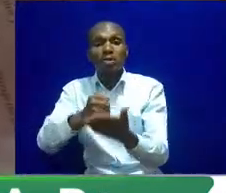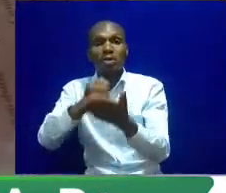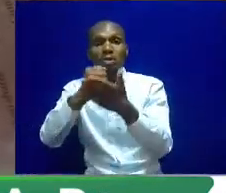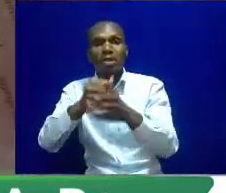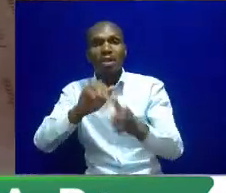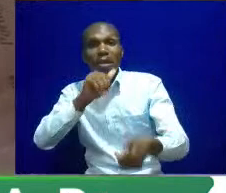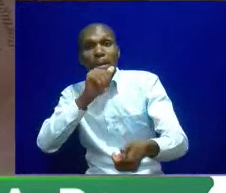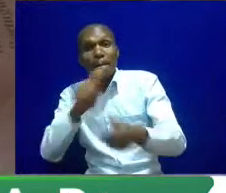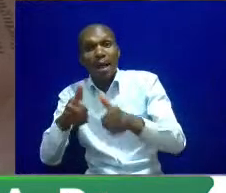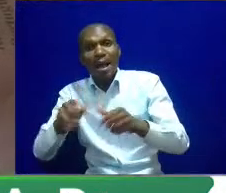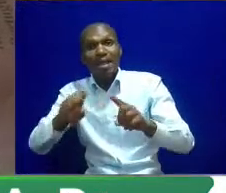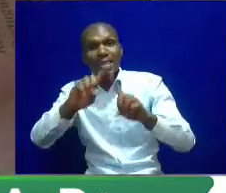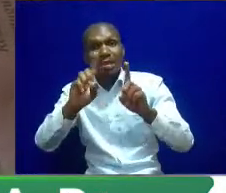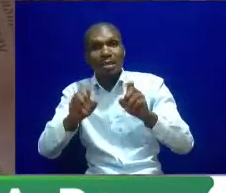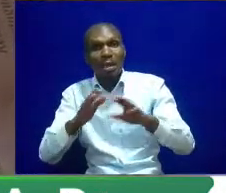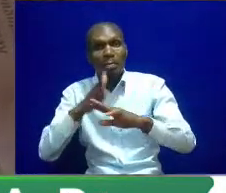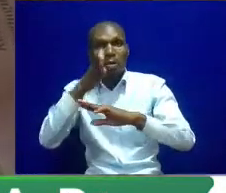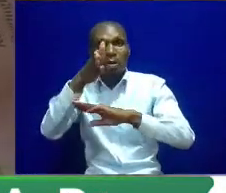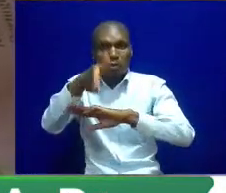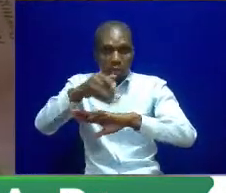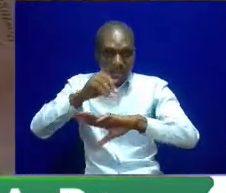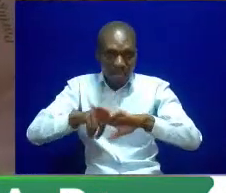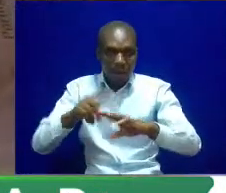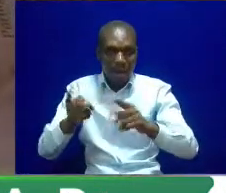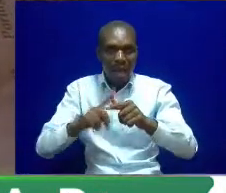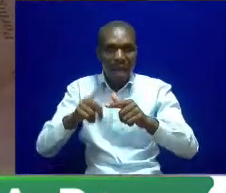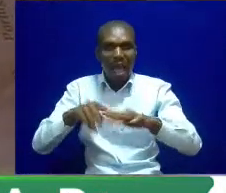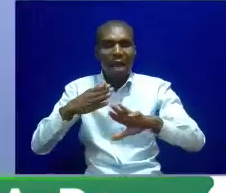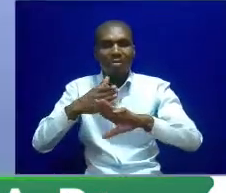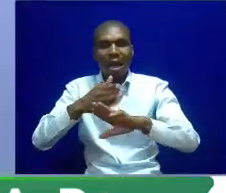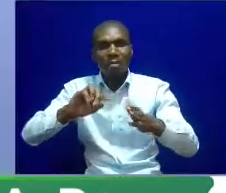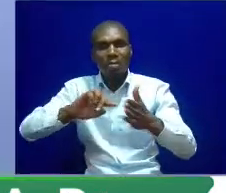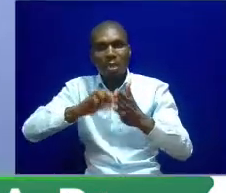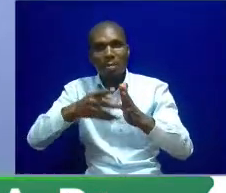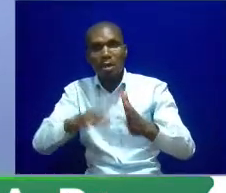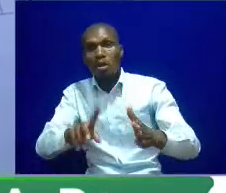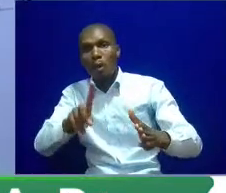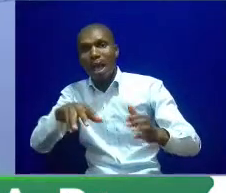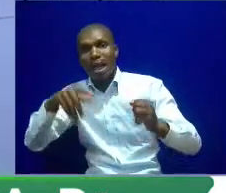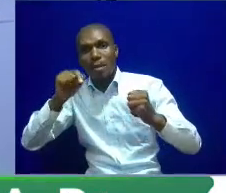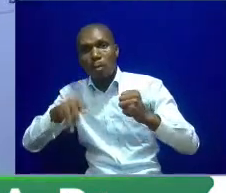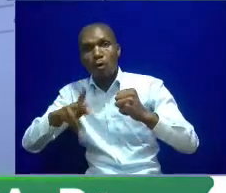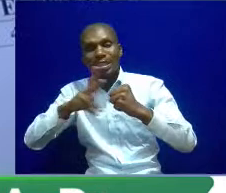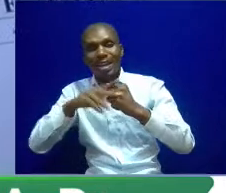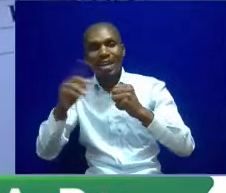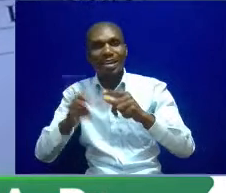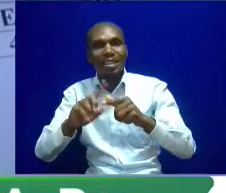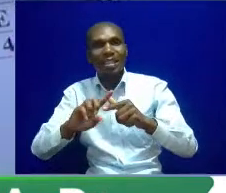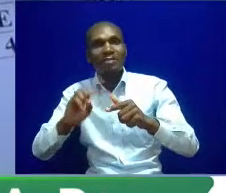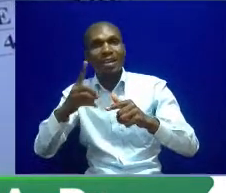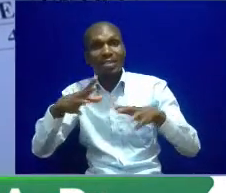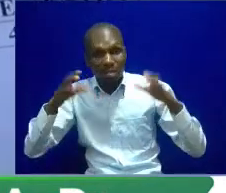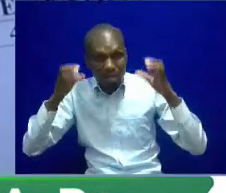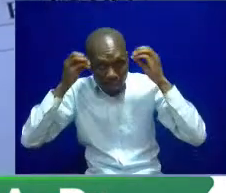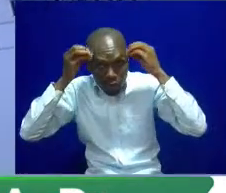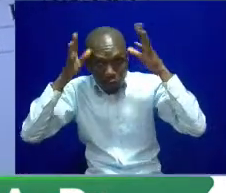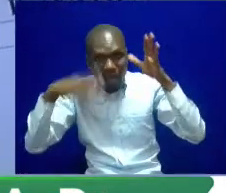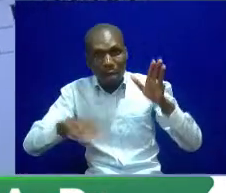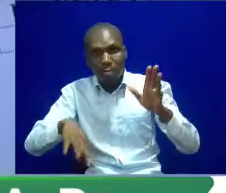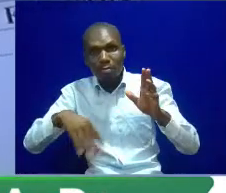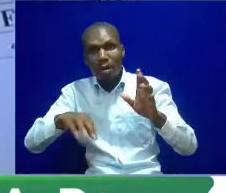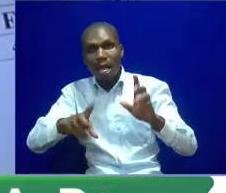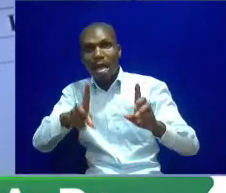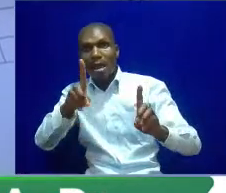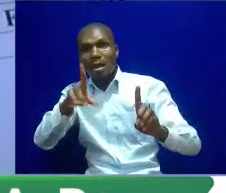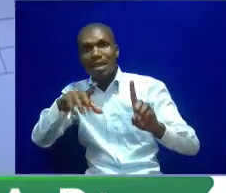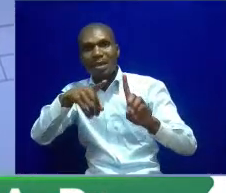mbaita matemwa asa matukaribosyo, maega yoko nyora emini ya 1.9 aso mwano mutangani anyora ED plus, amachibu ayo